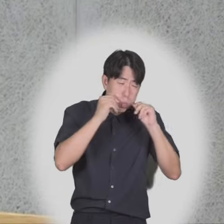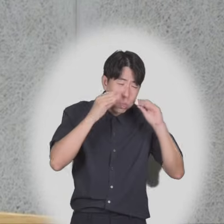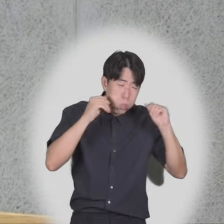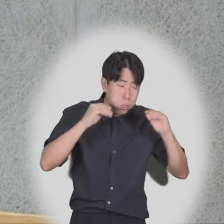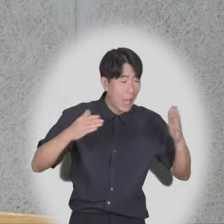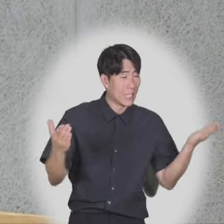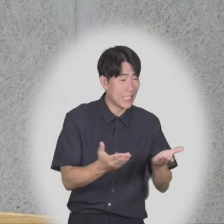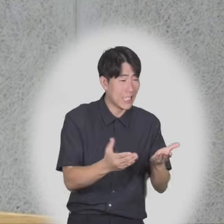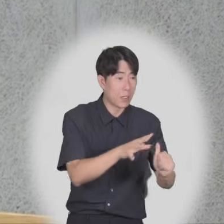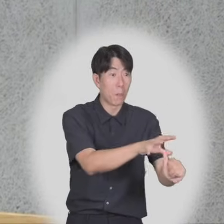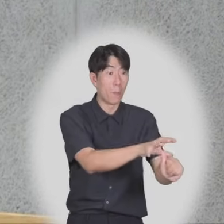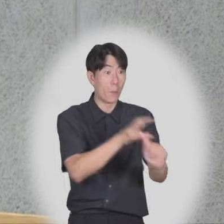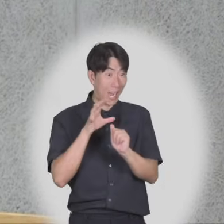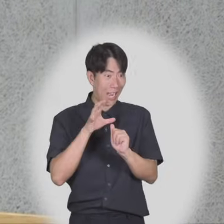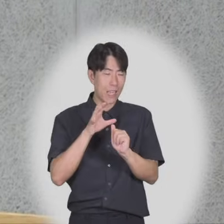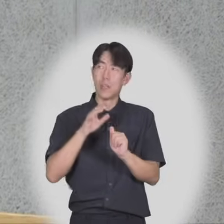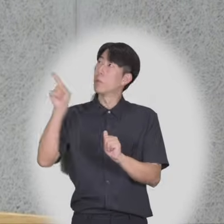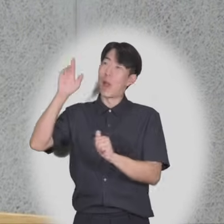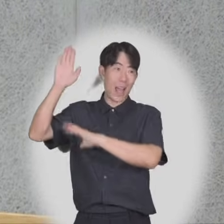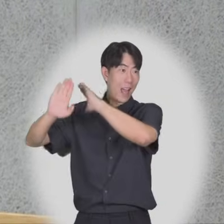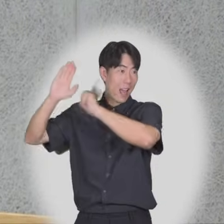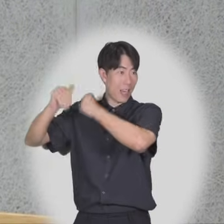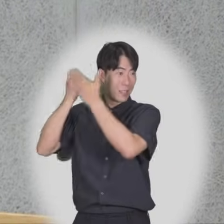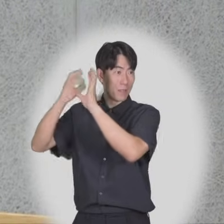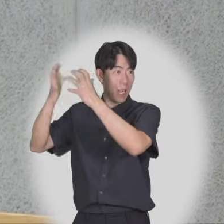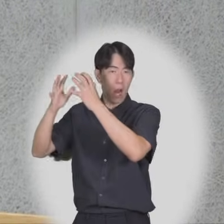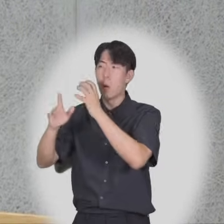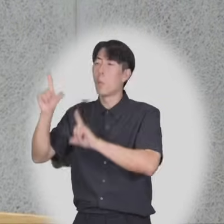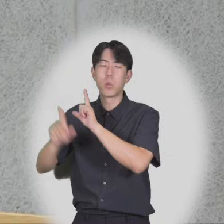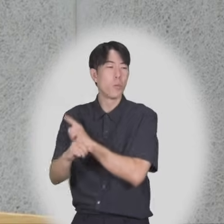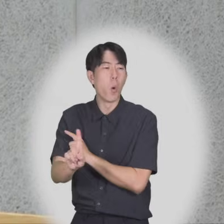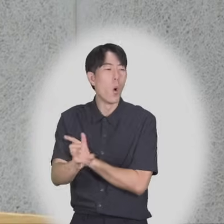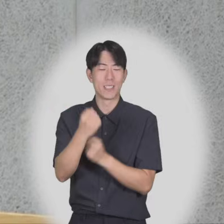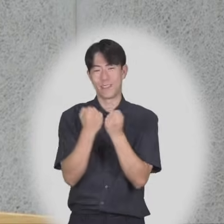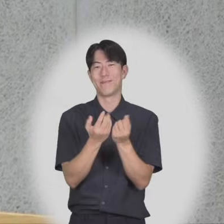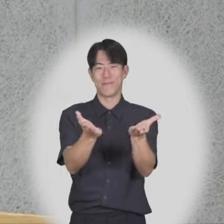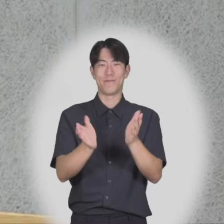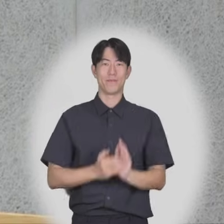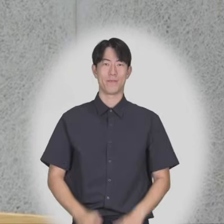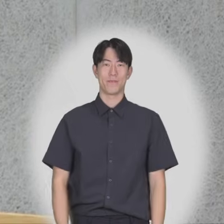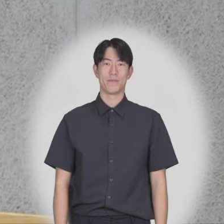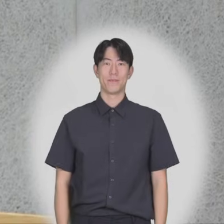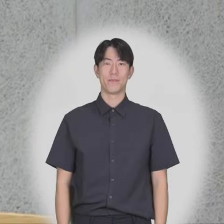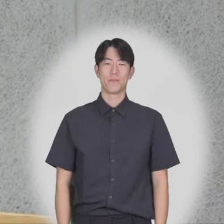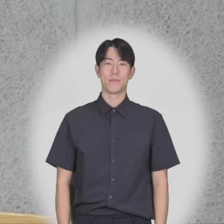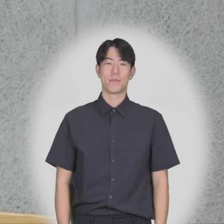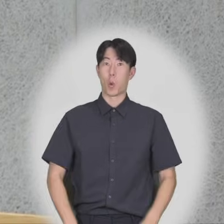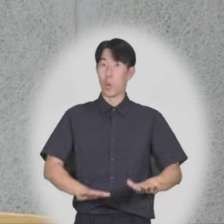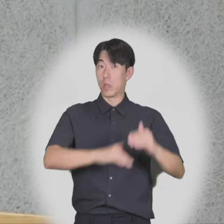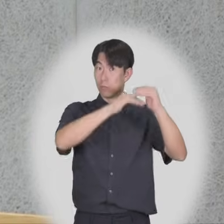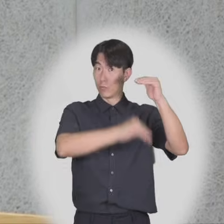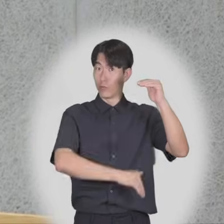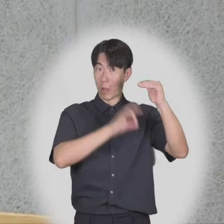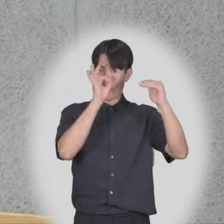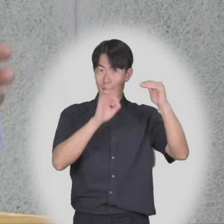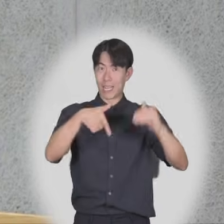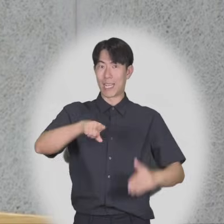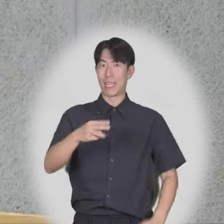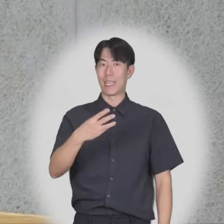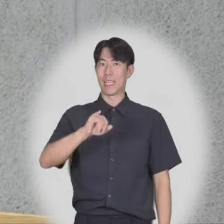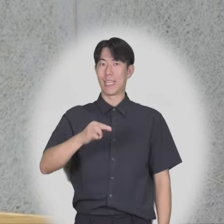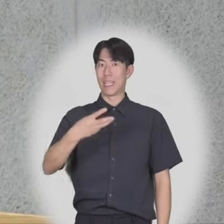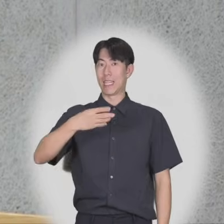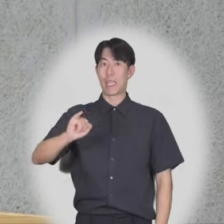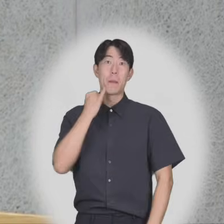일들을 통해서 하나님 나라의 비밀들을 설명해 가셨습니다. 오늘 우리 본문에서도 이제 갈릴리